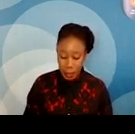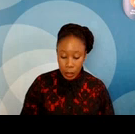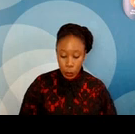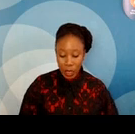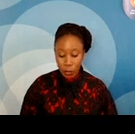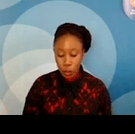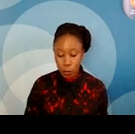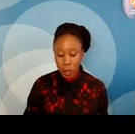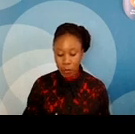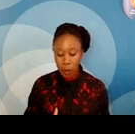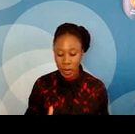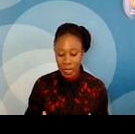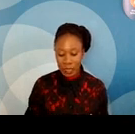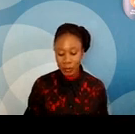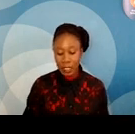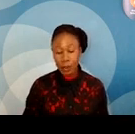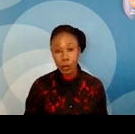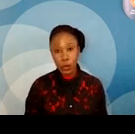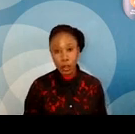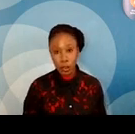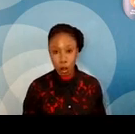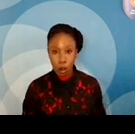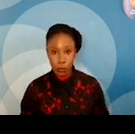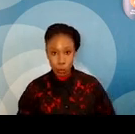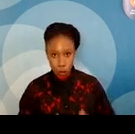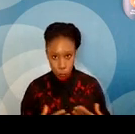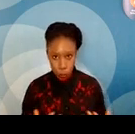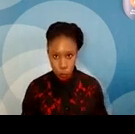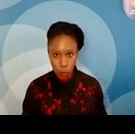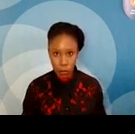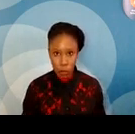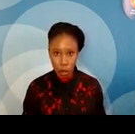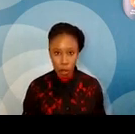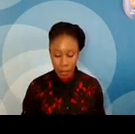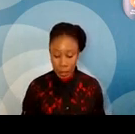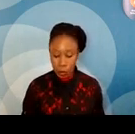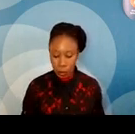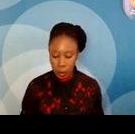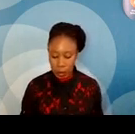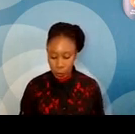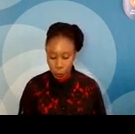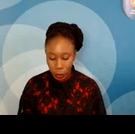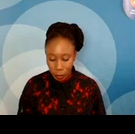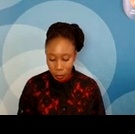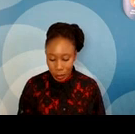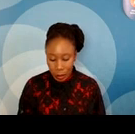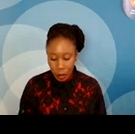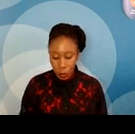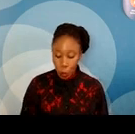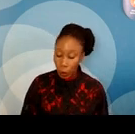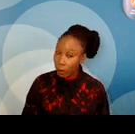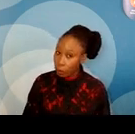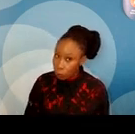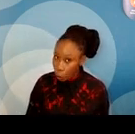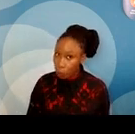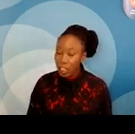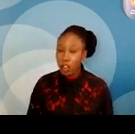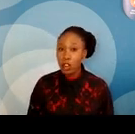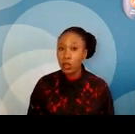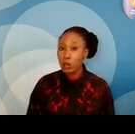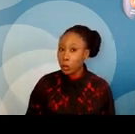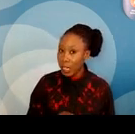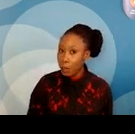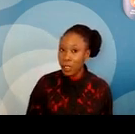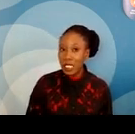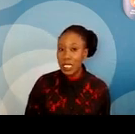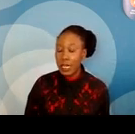strategiska chefer som behöver vara aktiva i genomförande av just sådana förslag i organisationen. HR, de kan